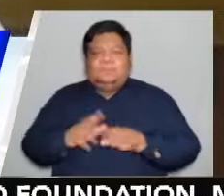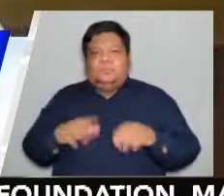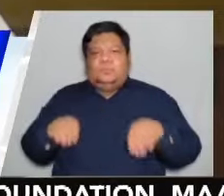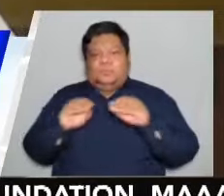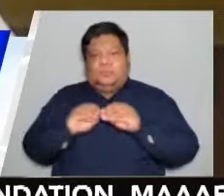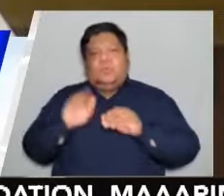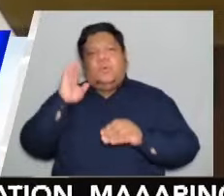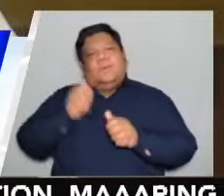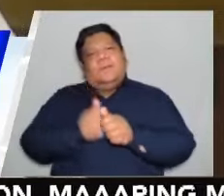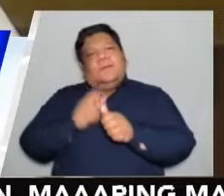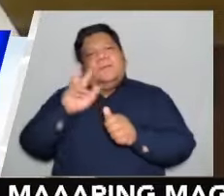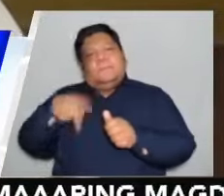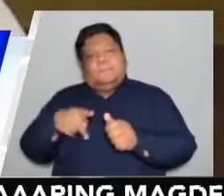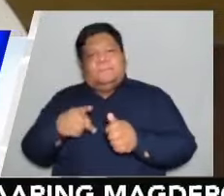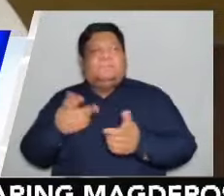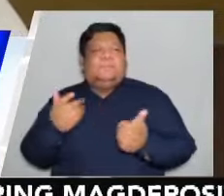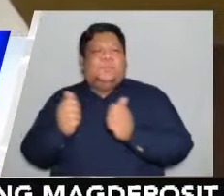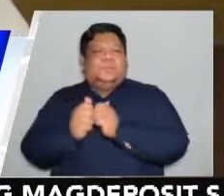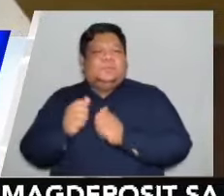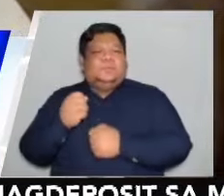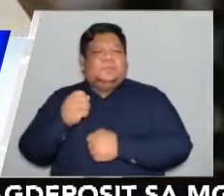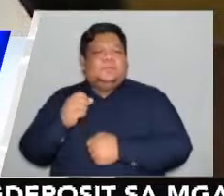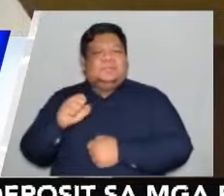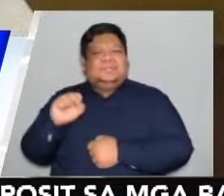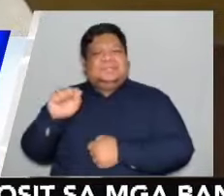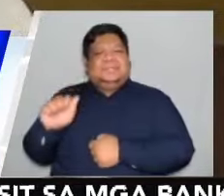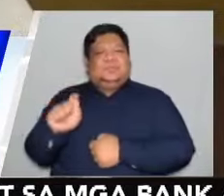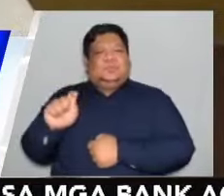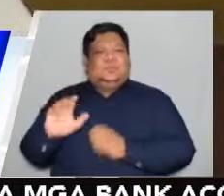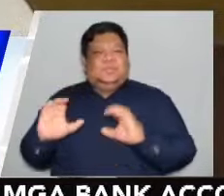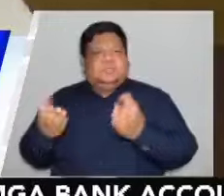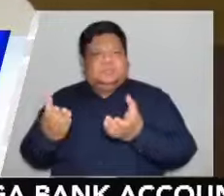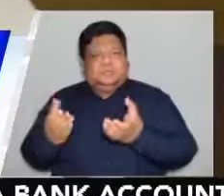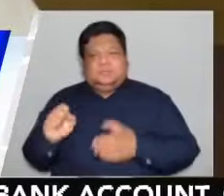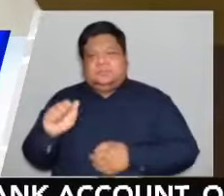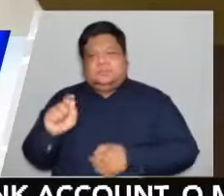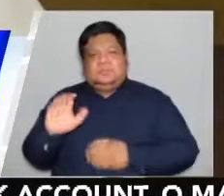ah iyung mga Saturday classes nila will have to be face to